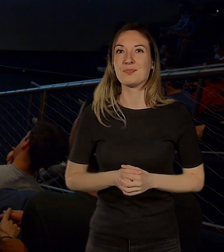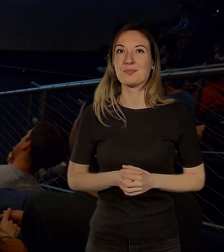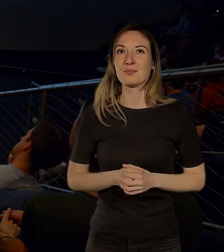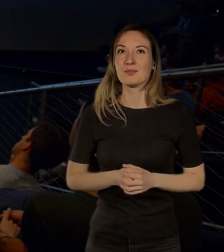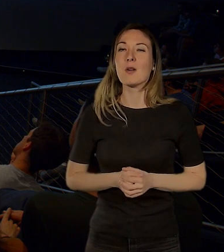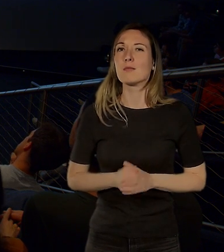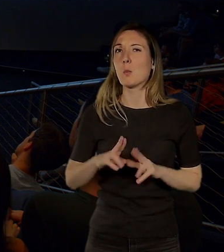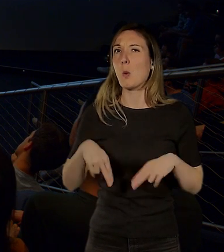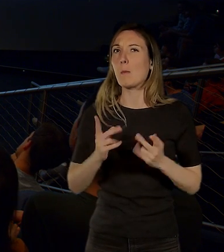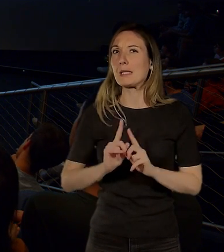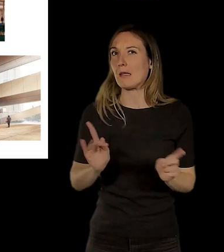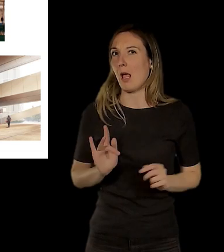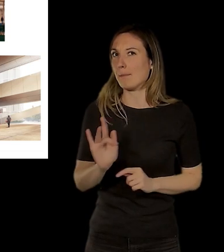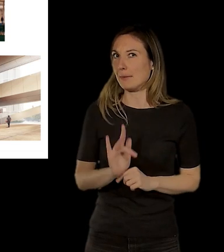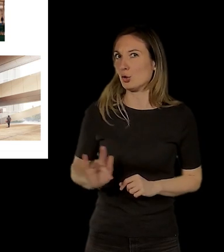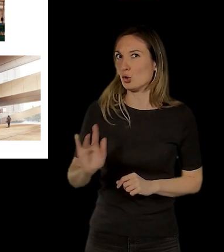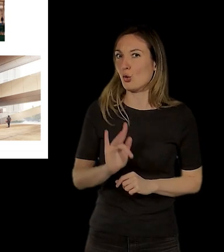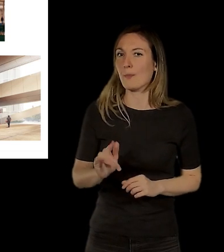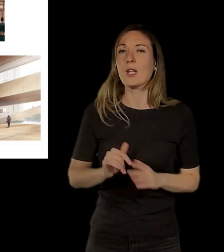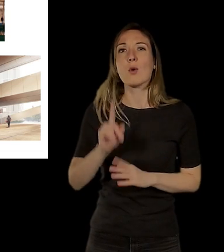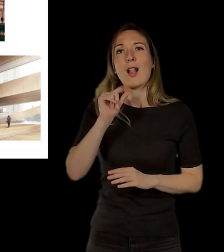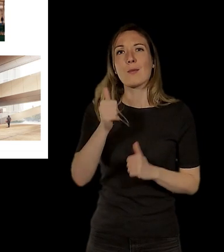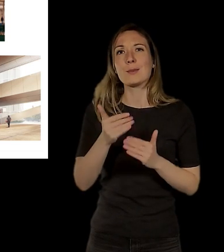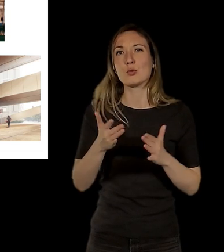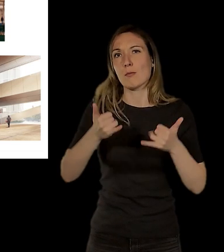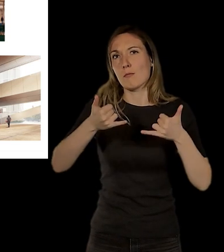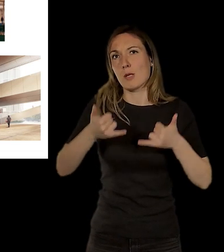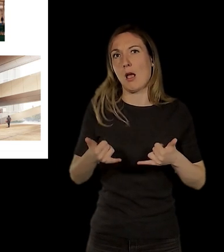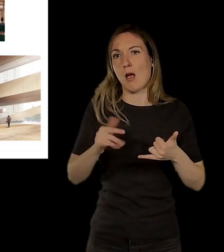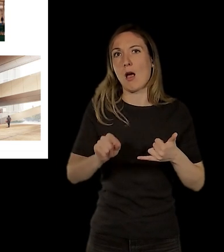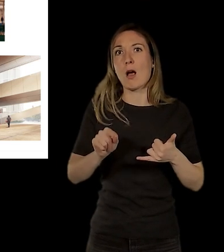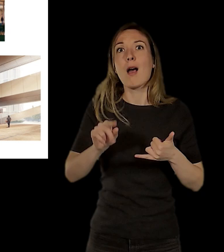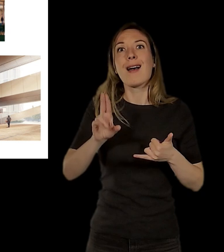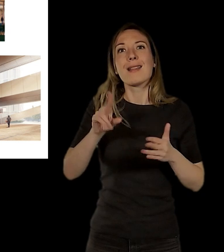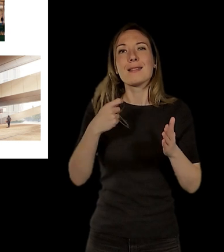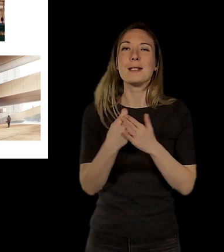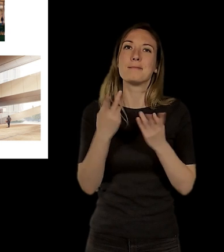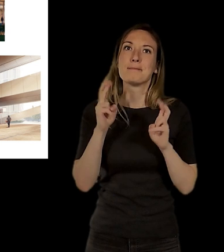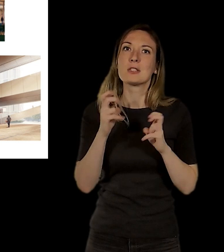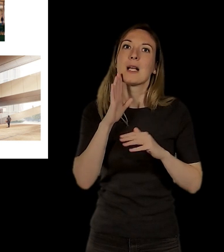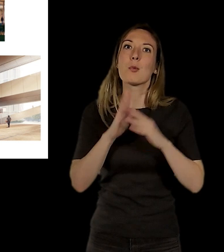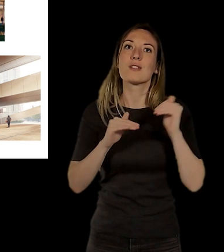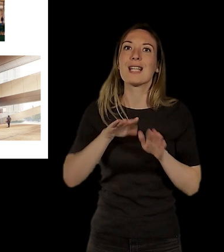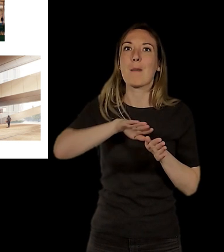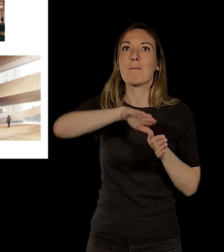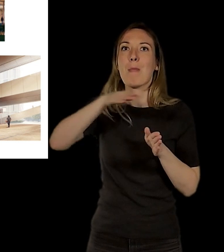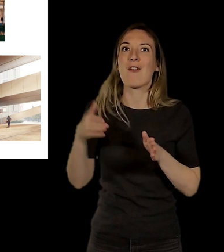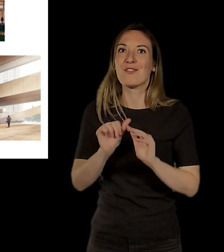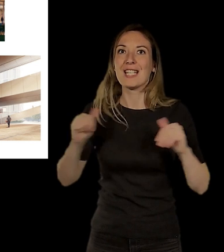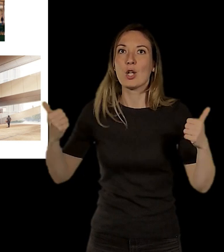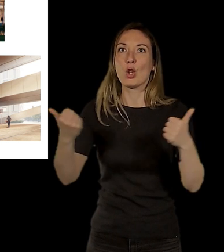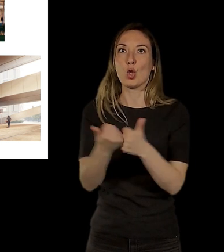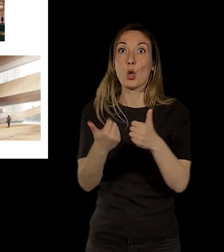okolí města, hlavního města Prahy, jakousi pavilonovou zástavbou, která využije magistrálu jako střechu